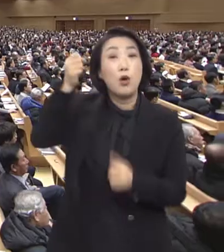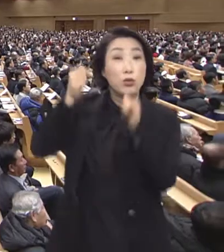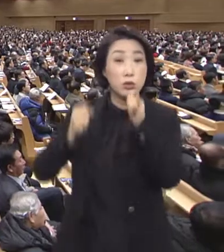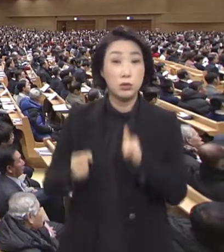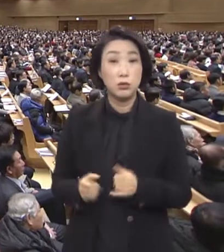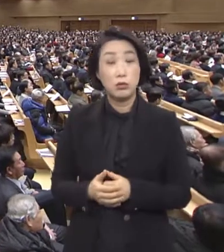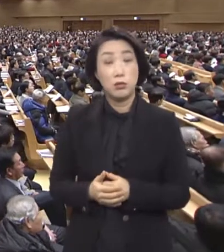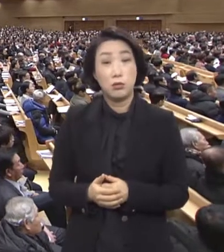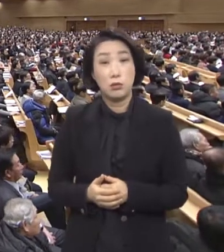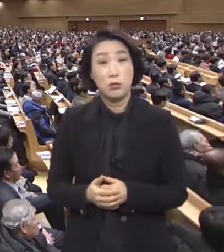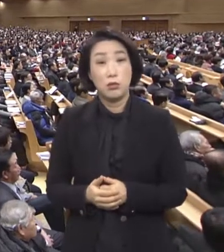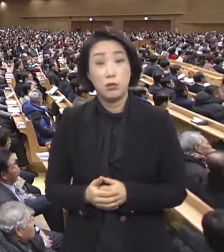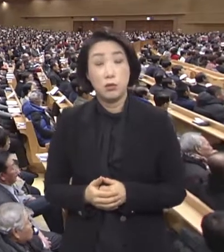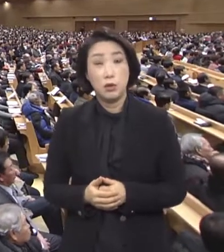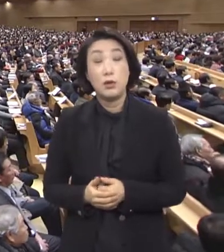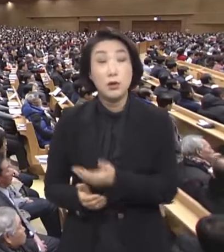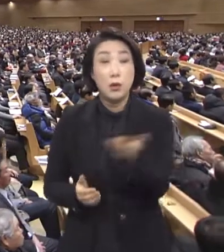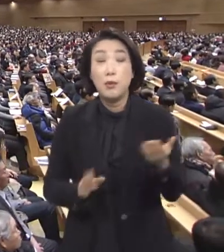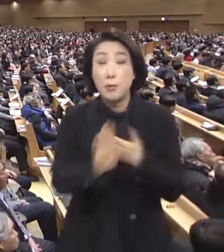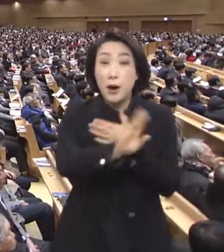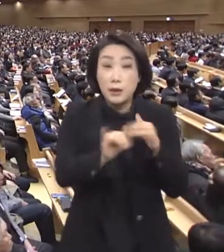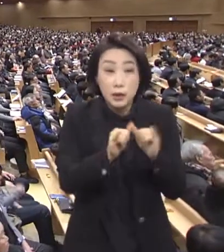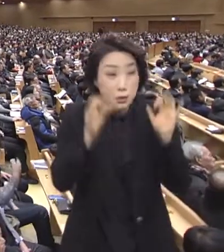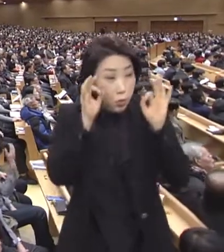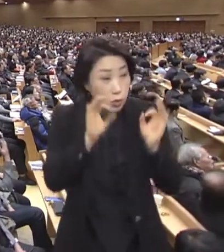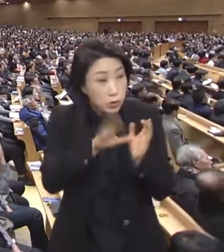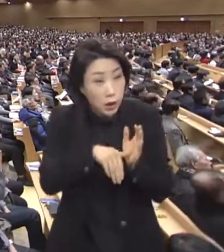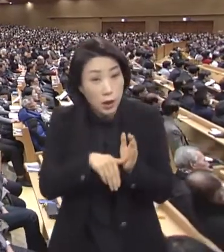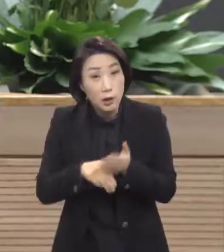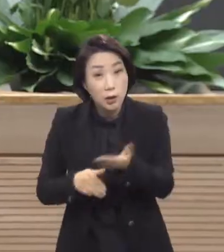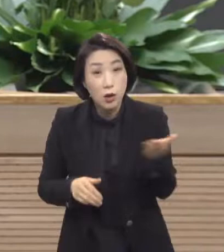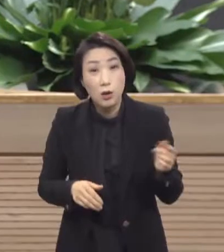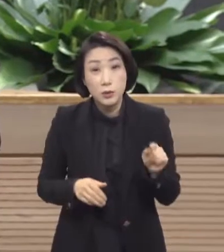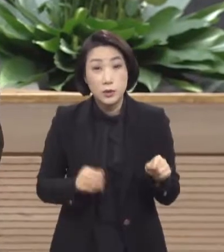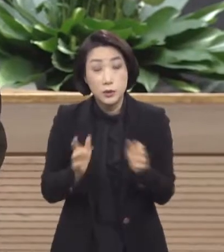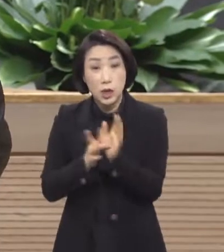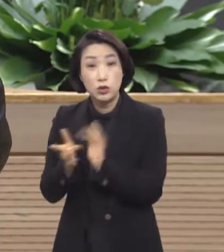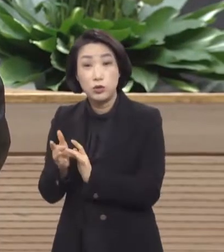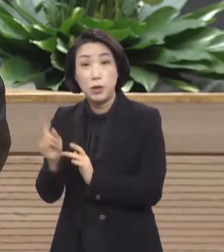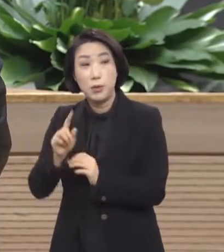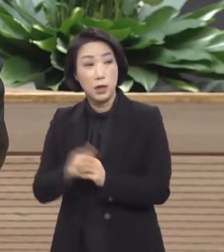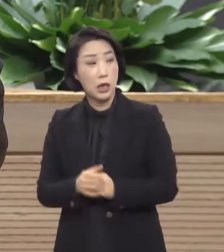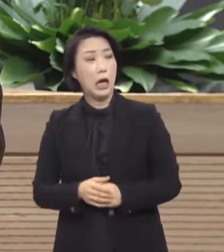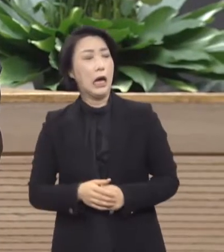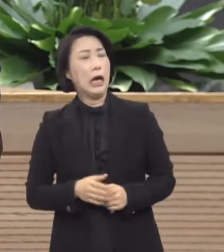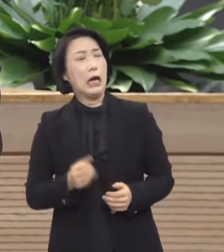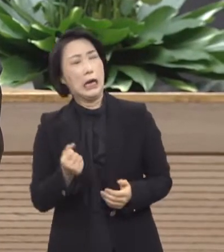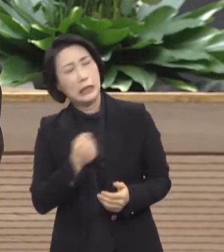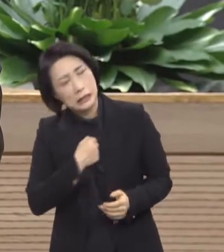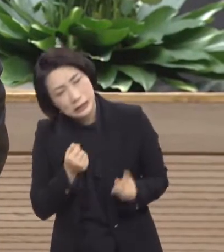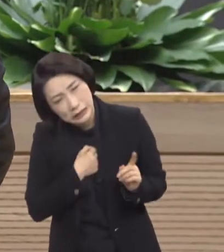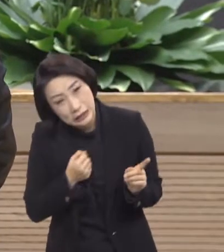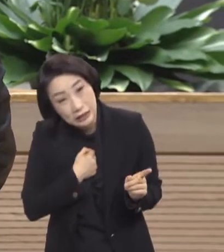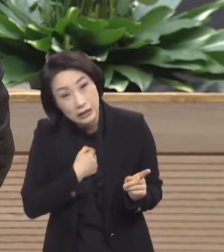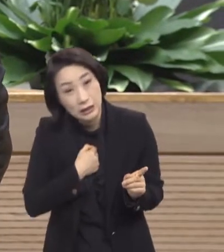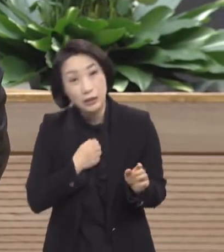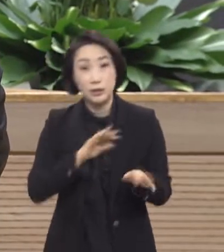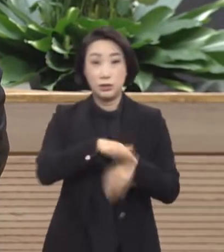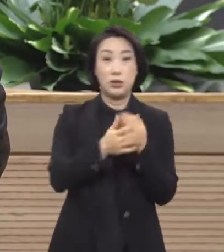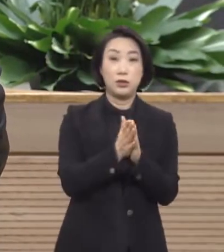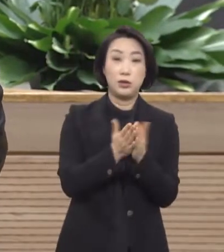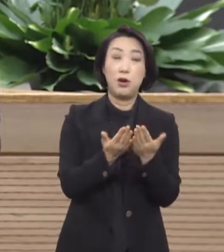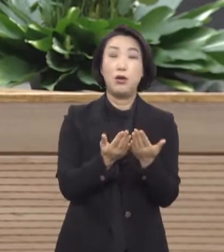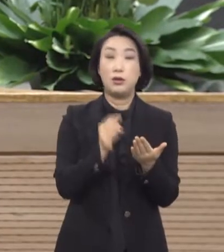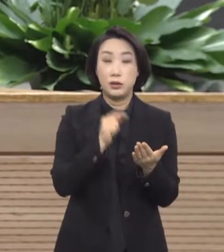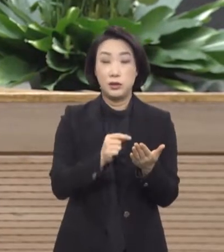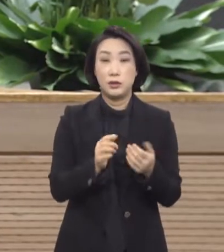말이요. 예. 이 바리새인들을 바라볼 때 예수님은 애가 터져. 그래서 이